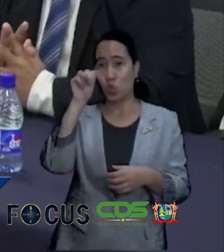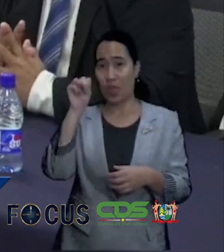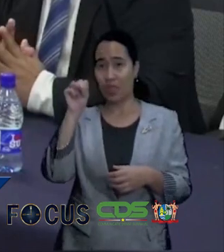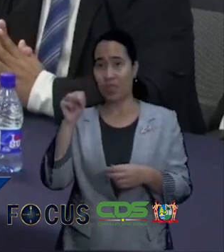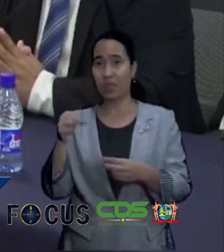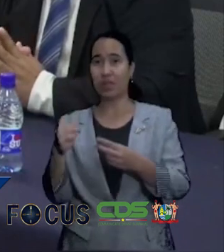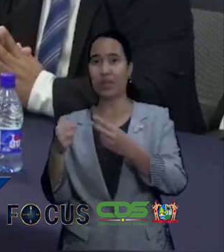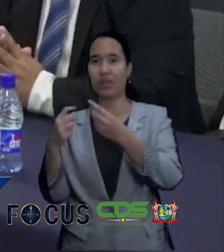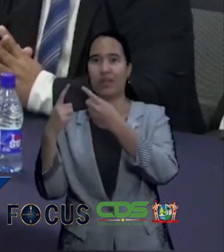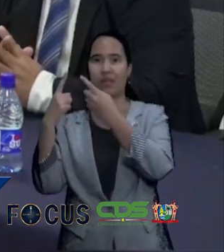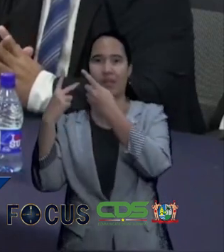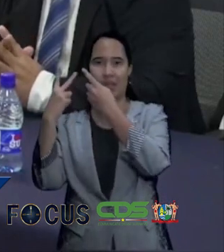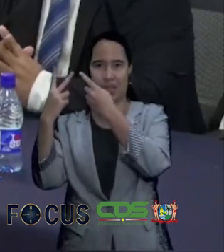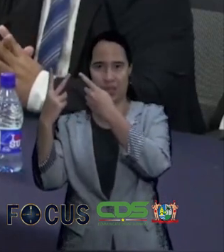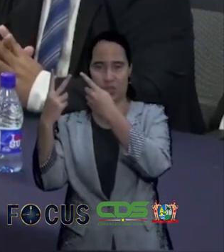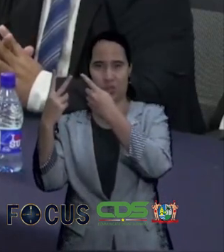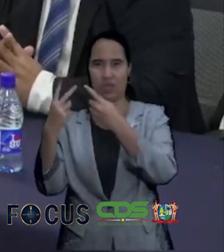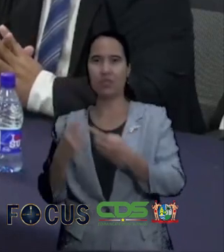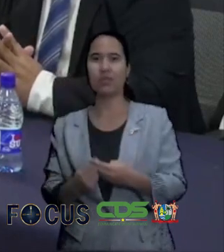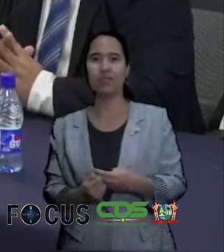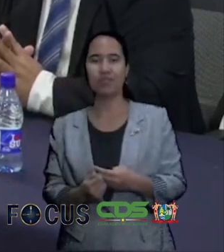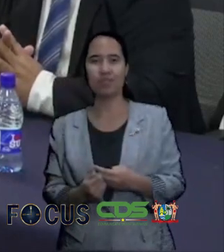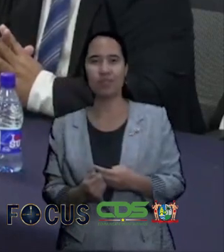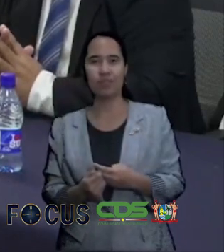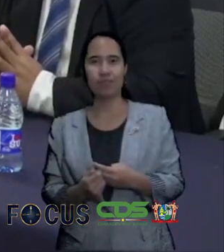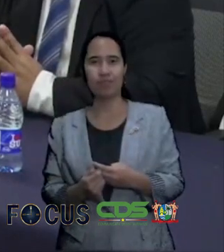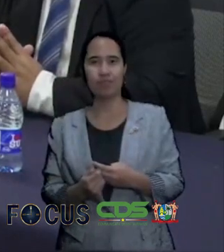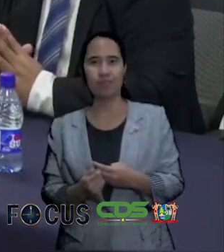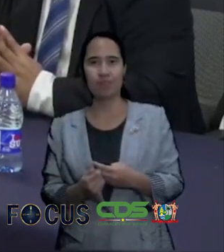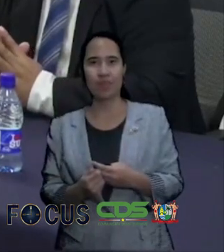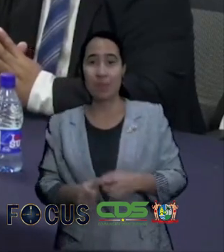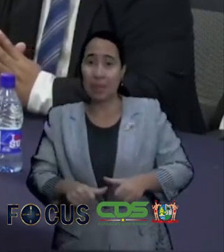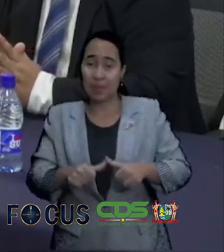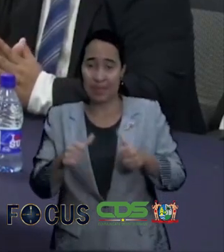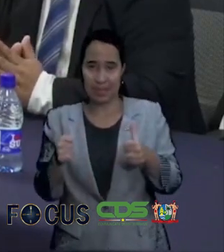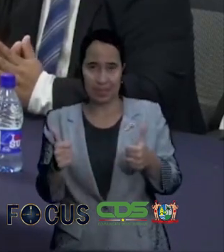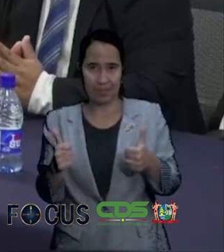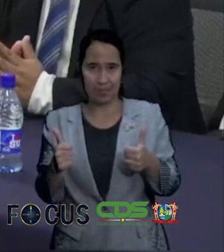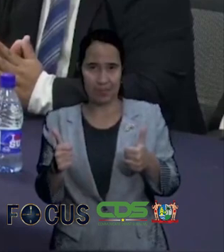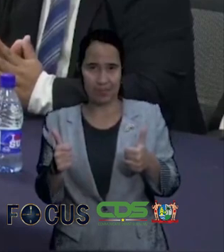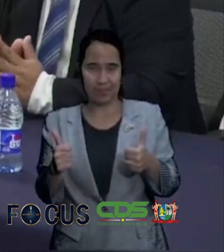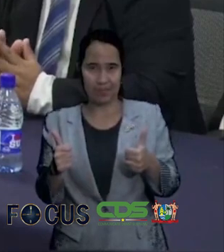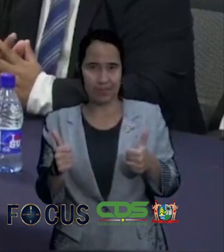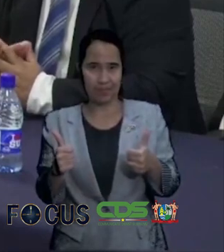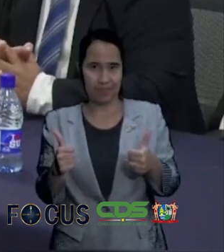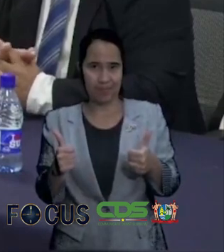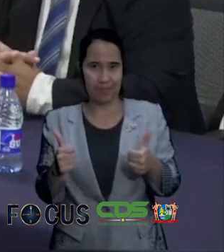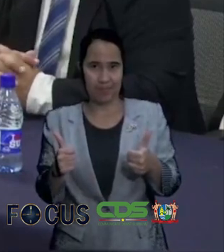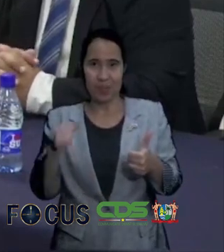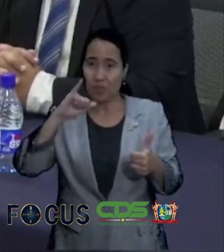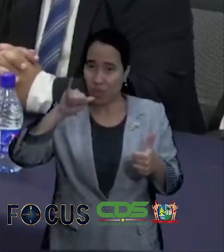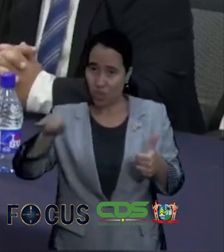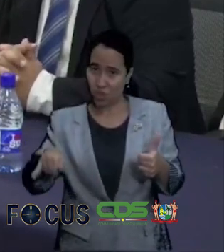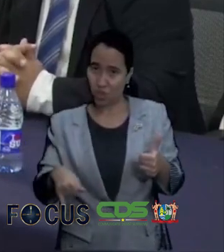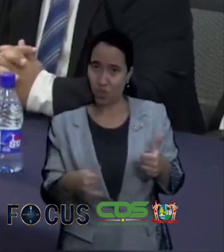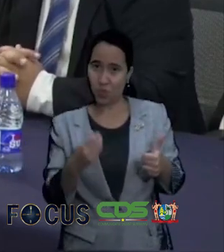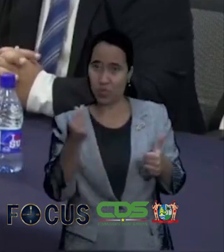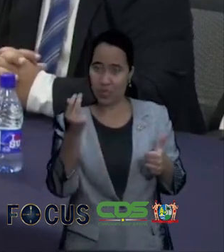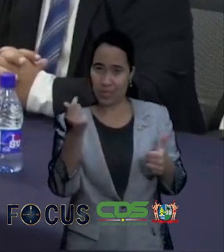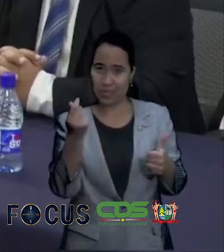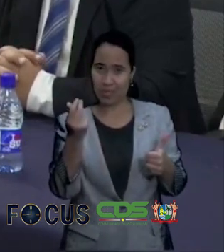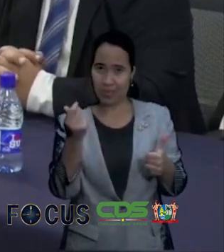2021 was het zo dat bij de introductie van de nieuwe